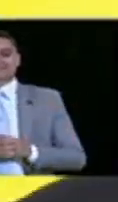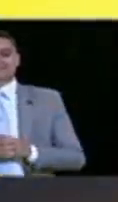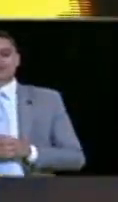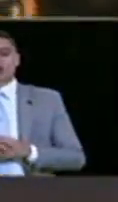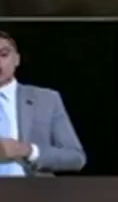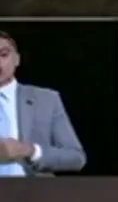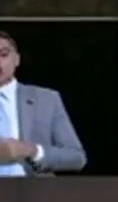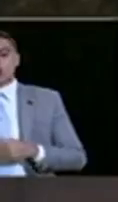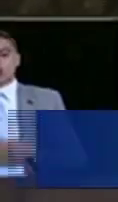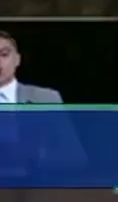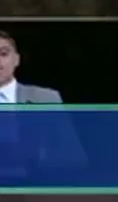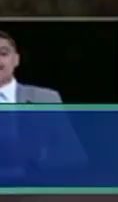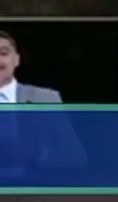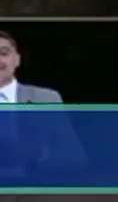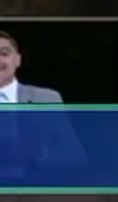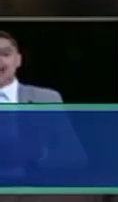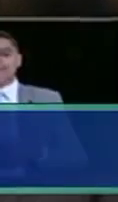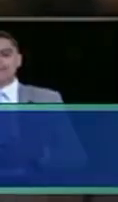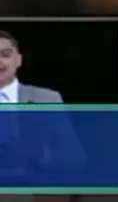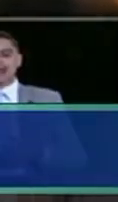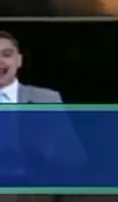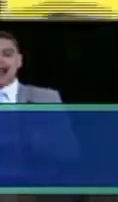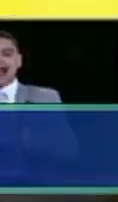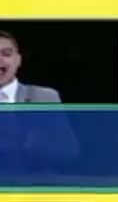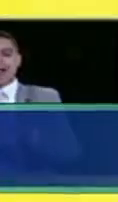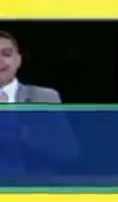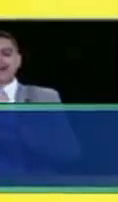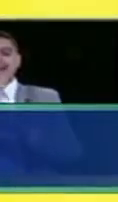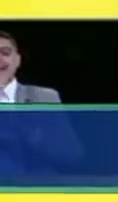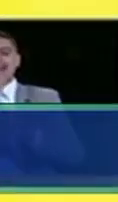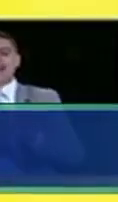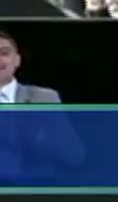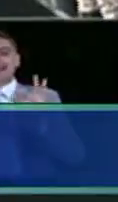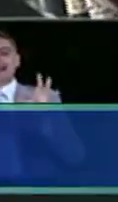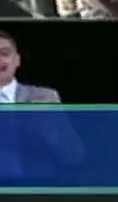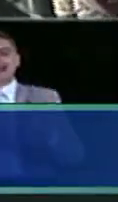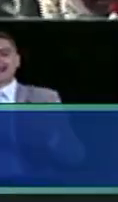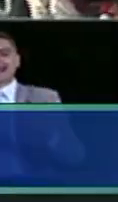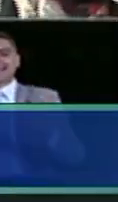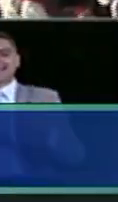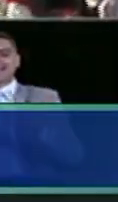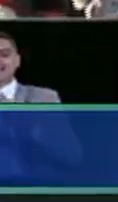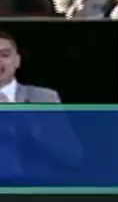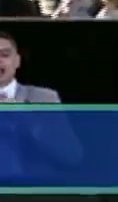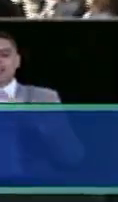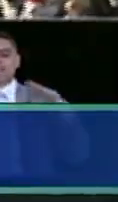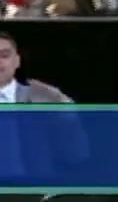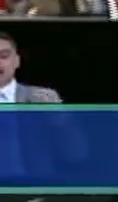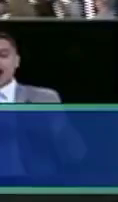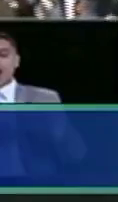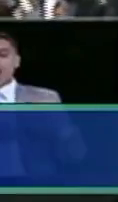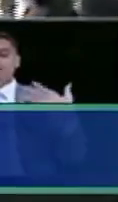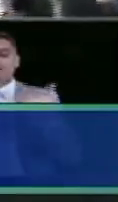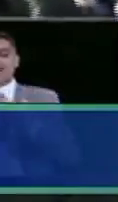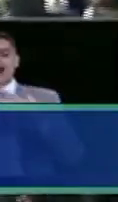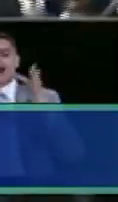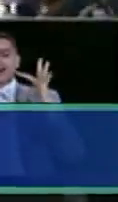يوم جميل ومنظر جميل جدا جدا جدا. أنا سعيد بيكم والله